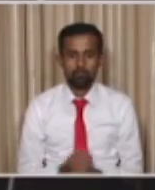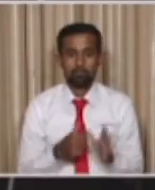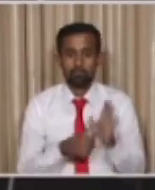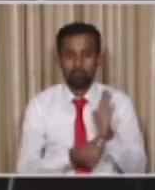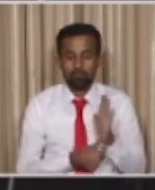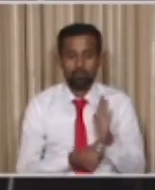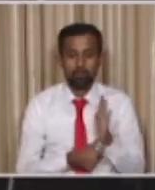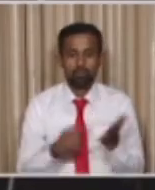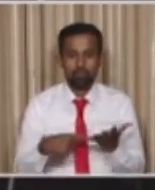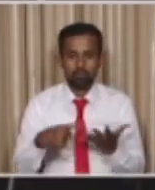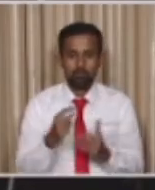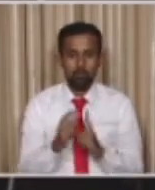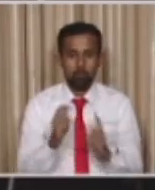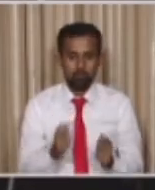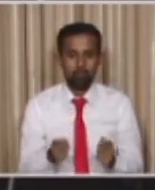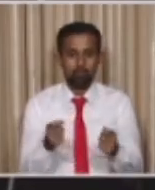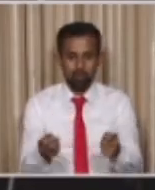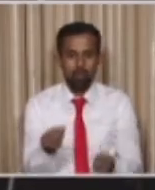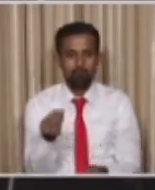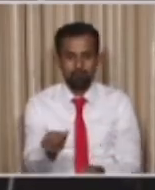फणत्कीप्यक पार्लिमेंट दिरीपत्नवा